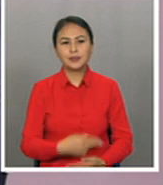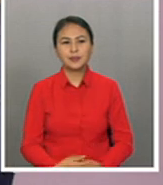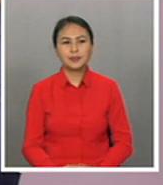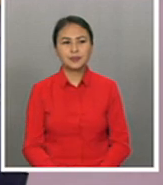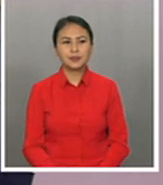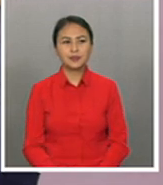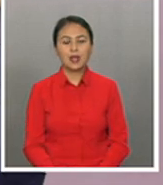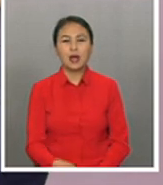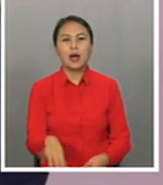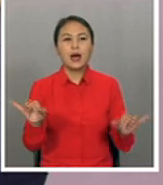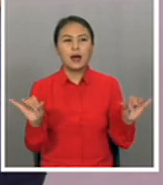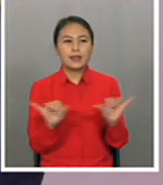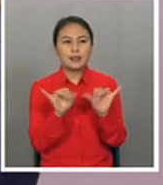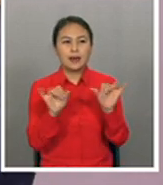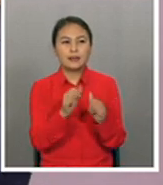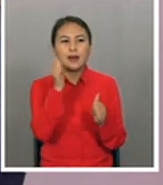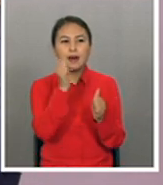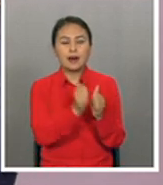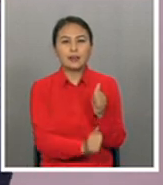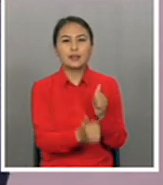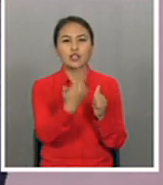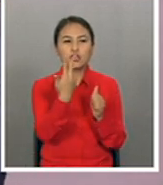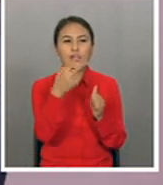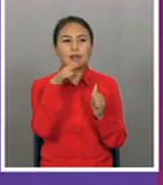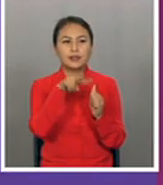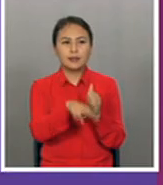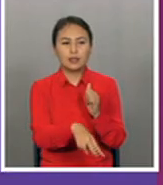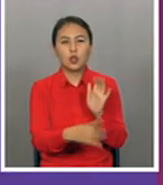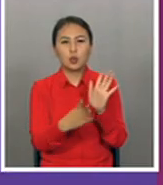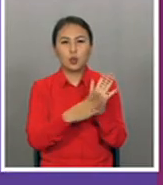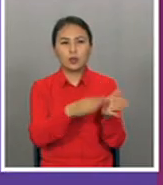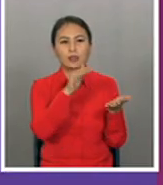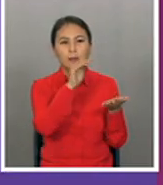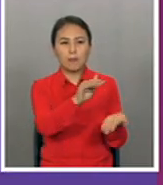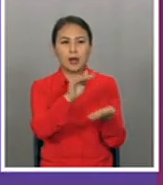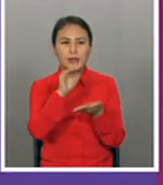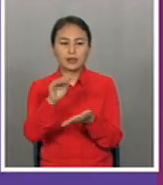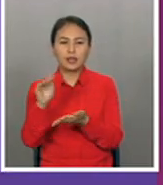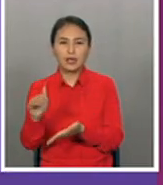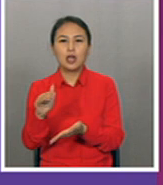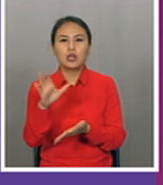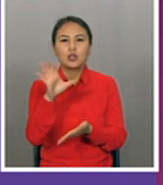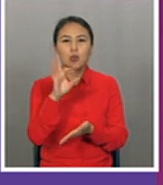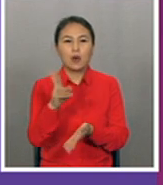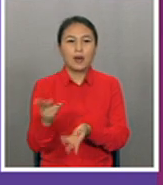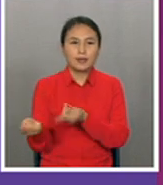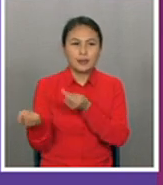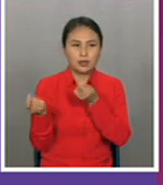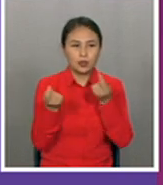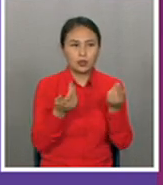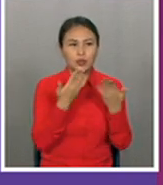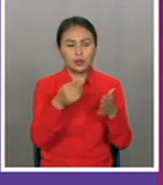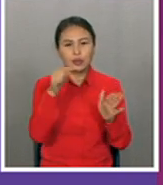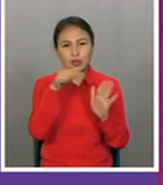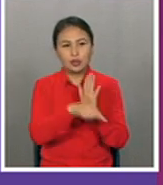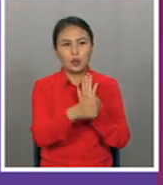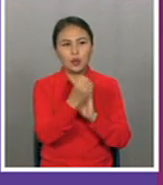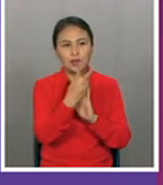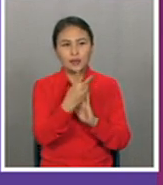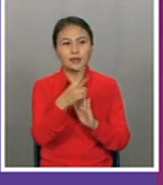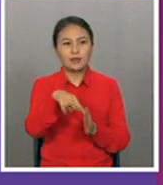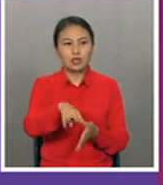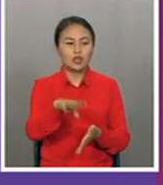аударайық. Асханаға әр қайсы 3 литрден 9 банка шырын әкелінді. Оның 12